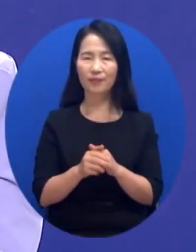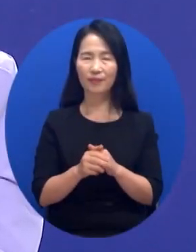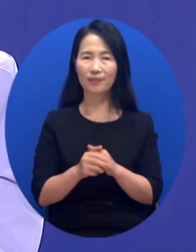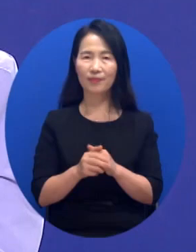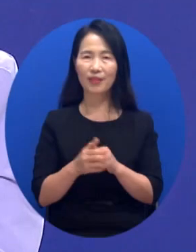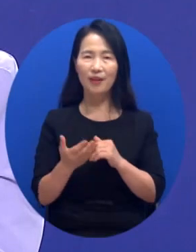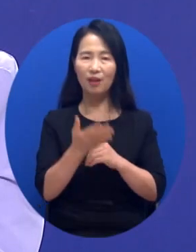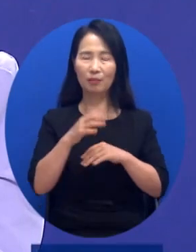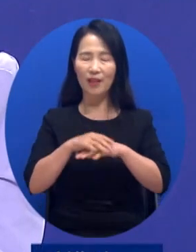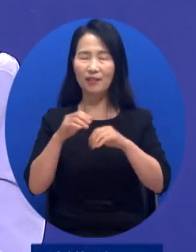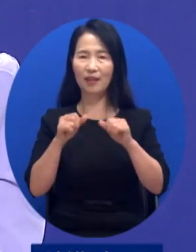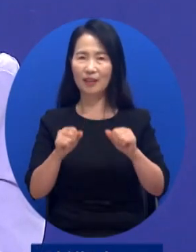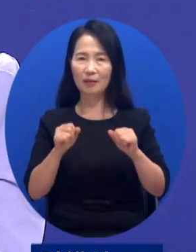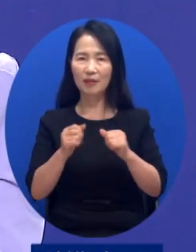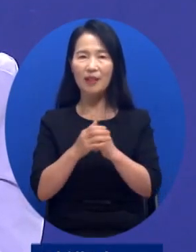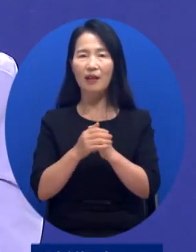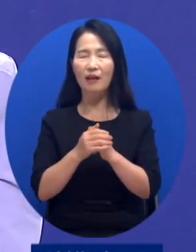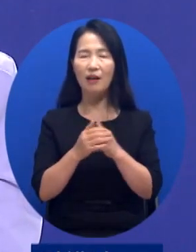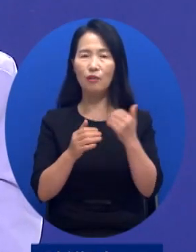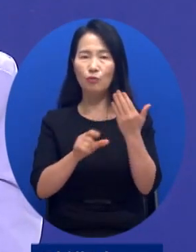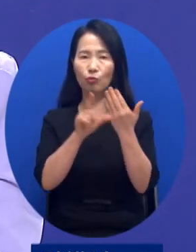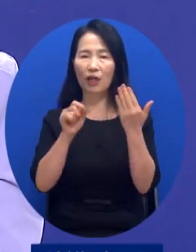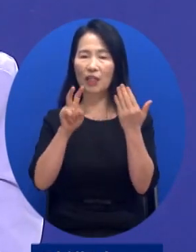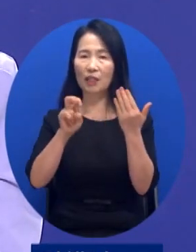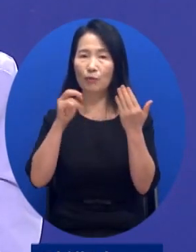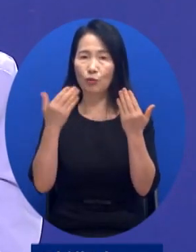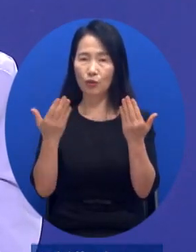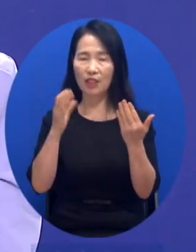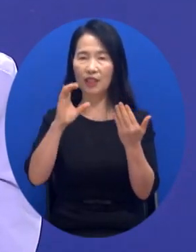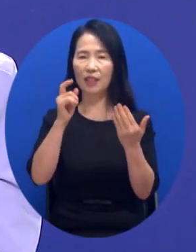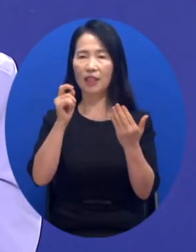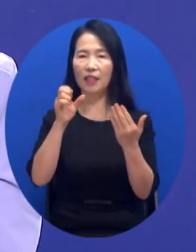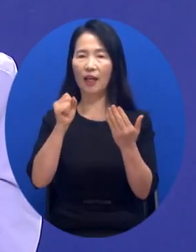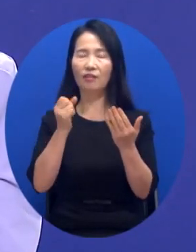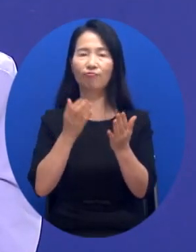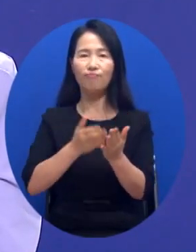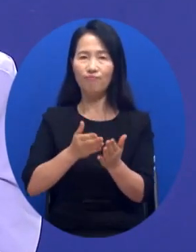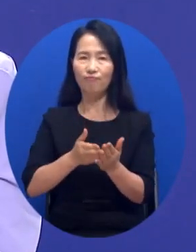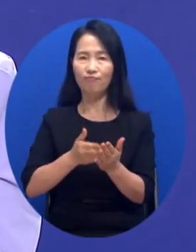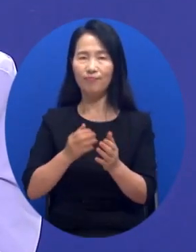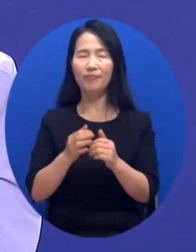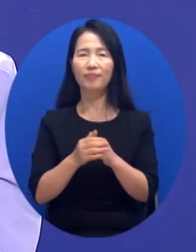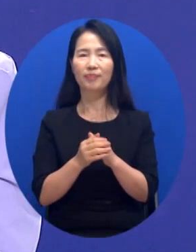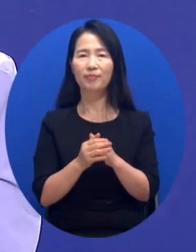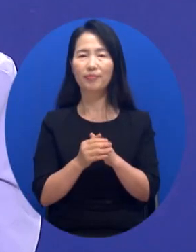시청자 여러분 안녕하십니까. 9월 29일 CTS 뉴스입니다.